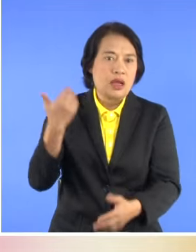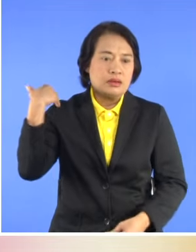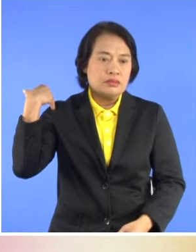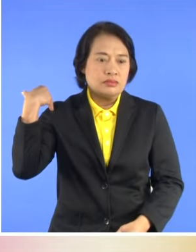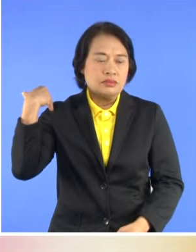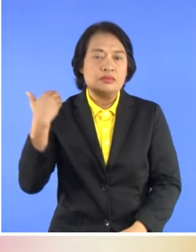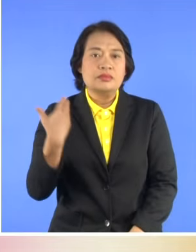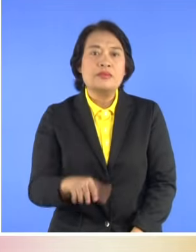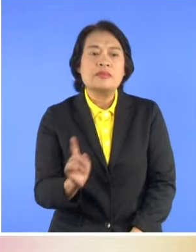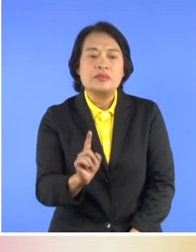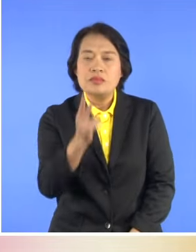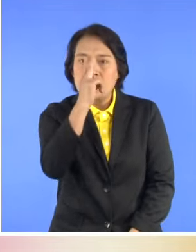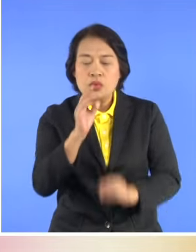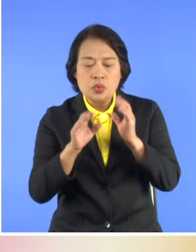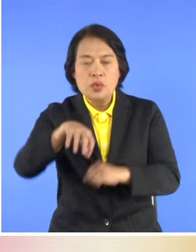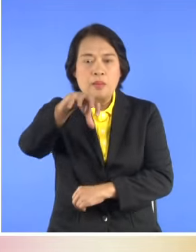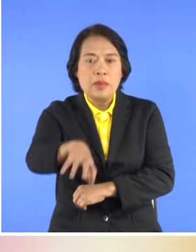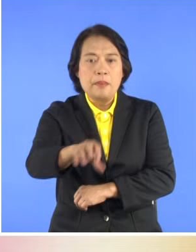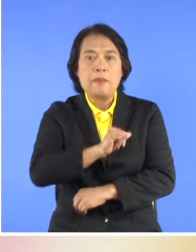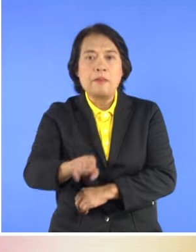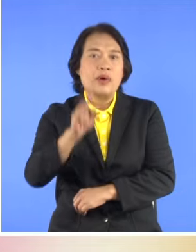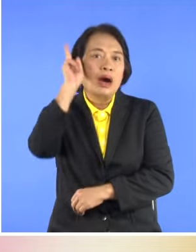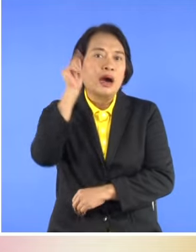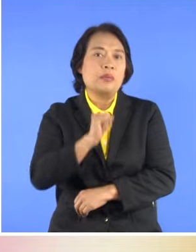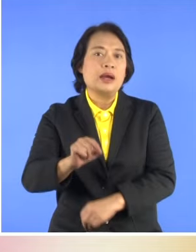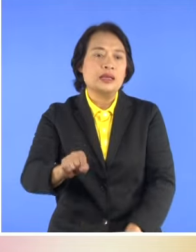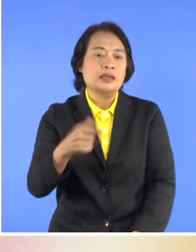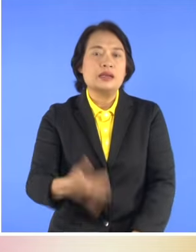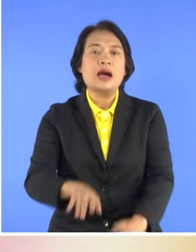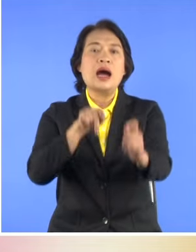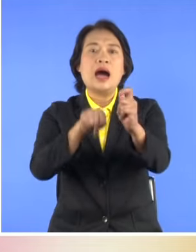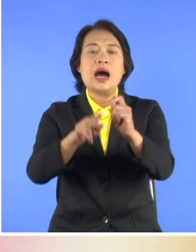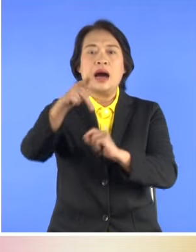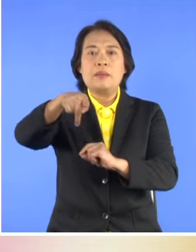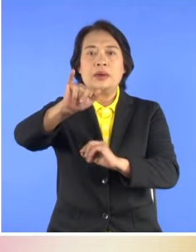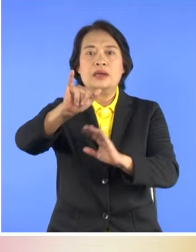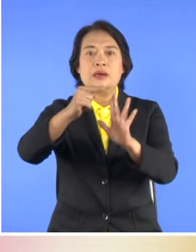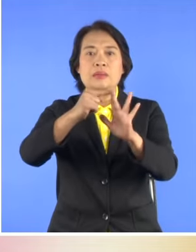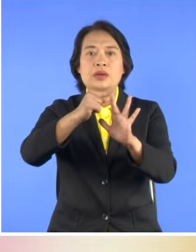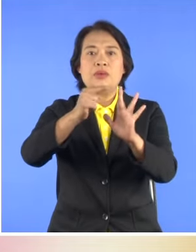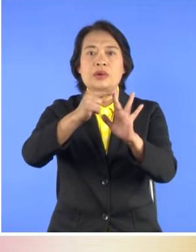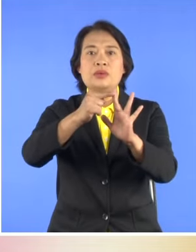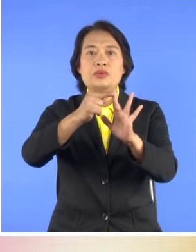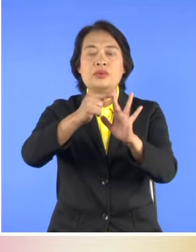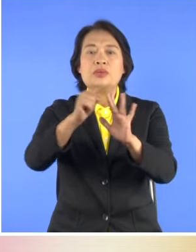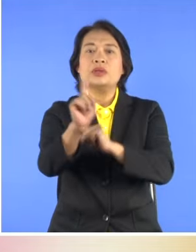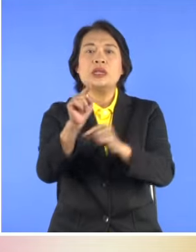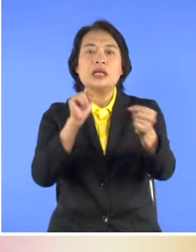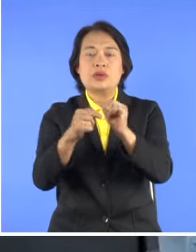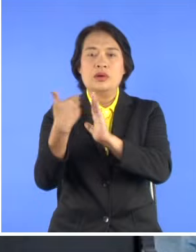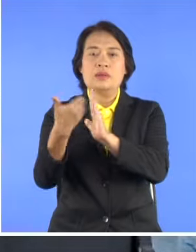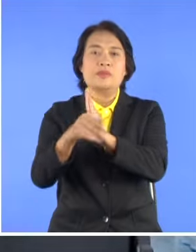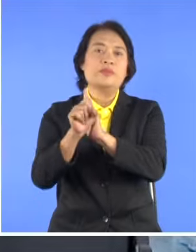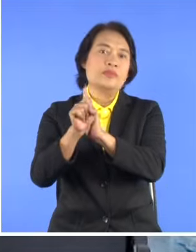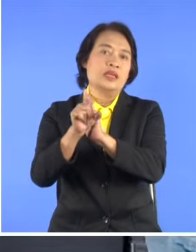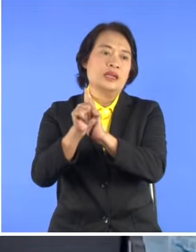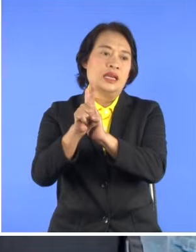เดินทางไปที่ที่ที่สำนักของอาจารย์ศรีหราชอยู่ที่อำเภอพยุจังหวัดศรีสะเกษเนี่ยนะซึ่งก็เป็นต้นตำรับการสักไอ้ตัว